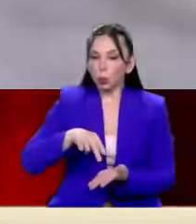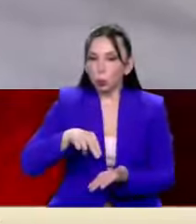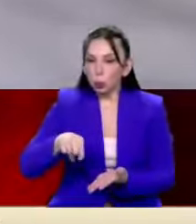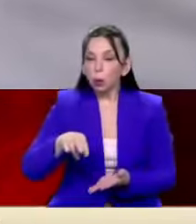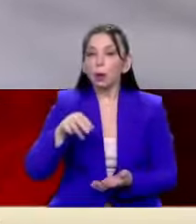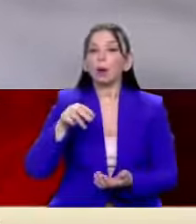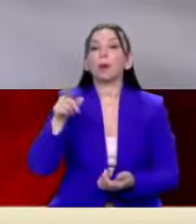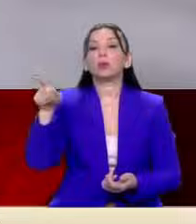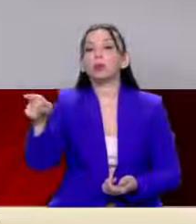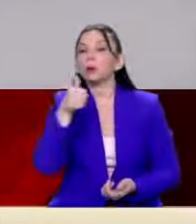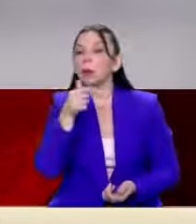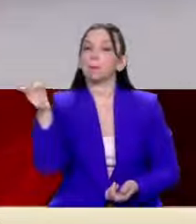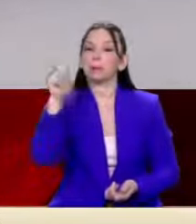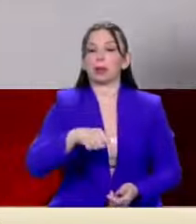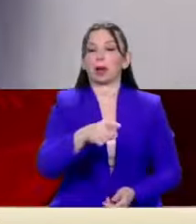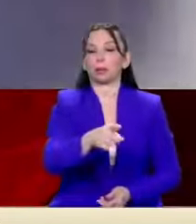kez daha